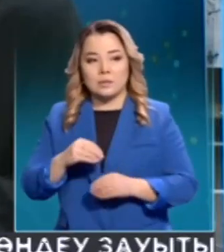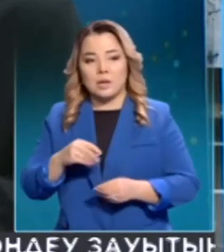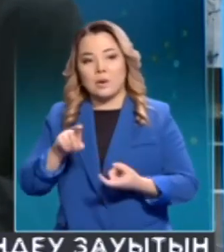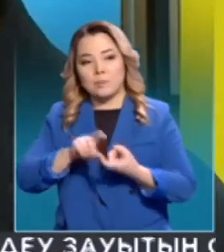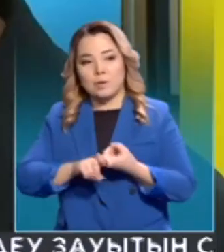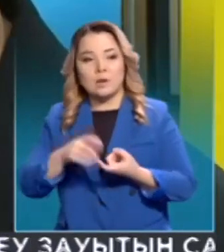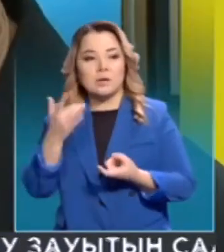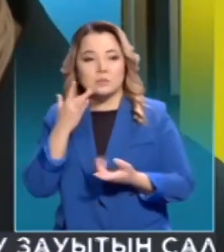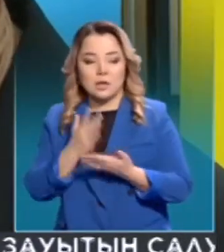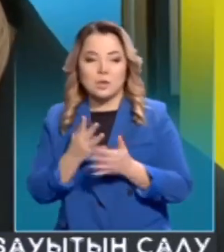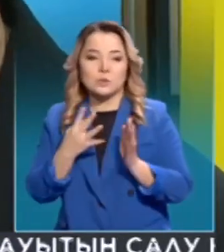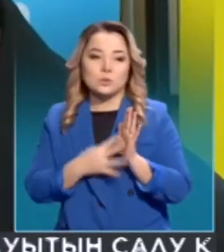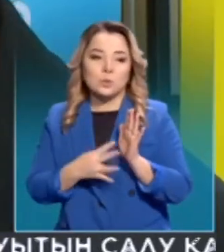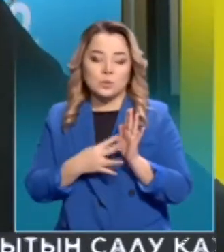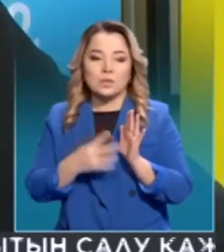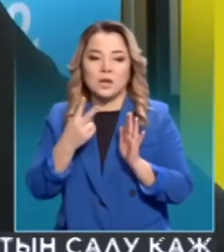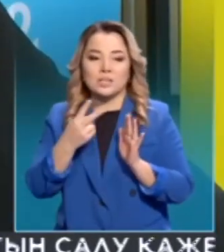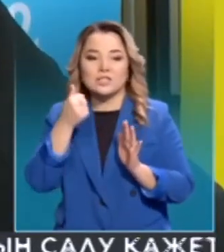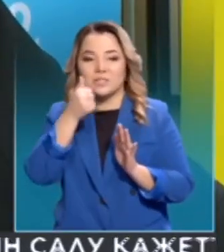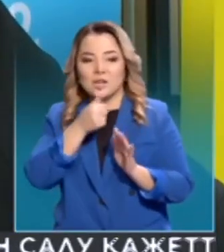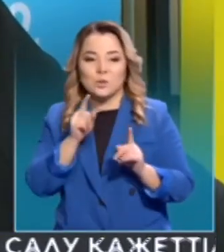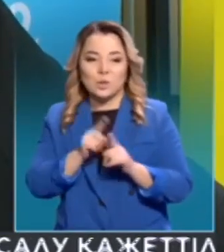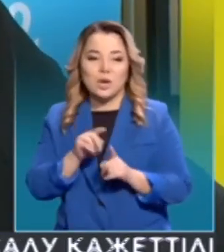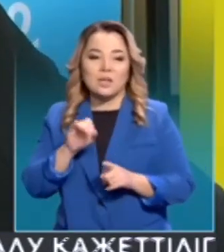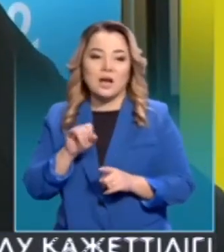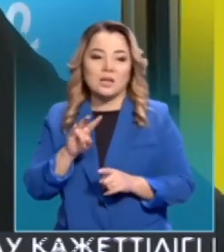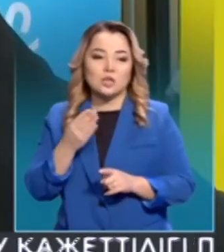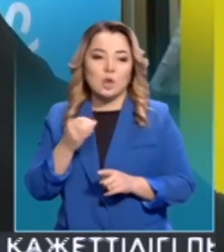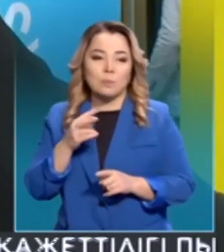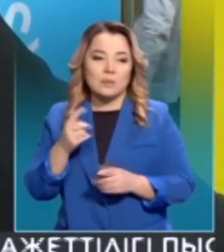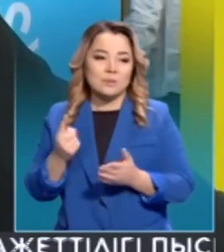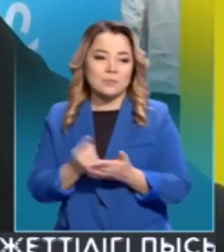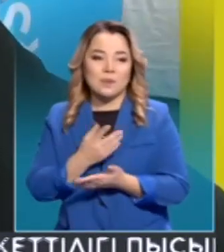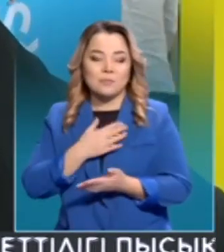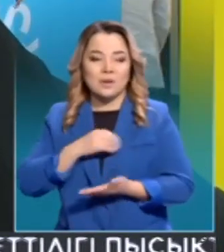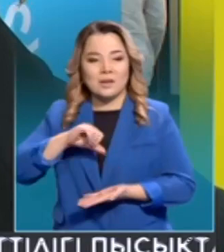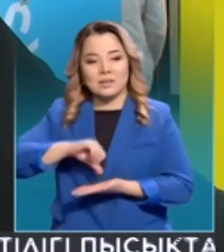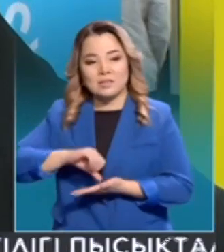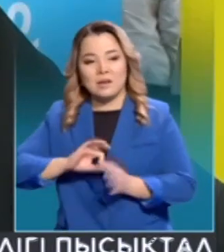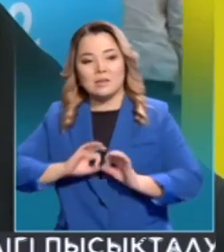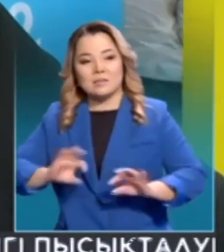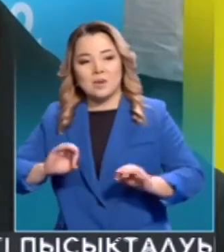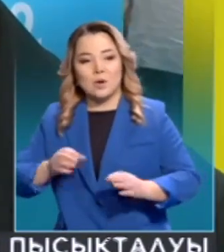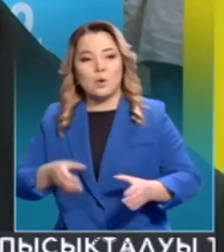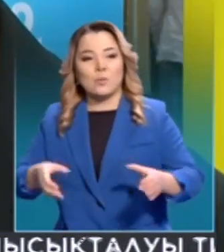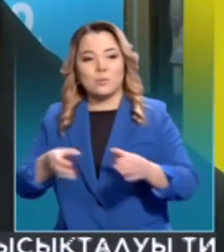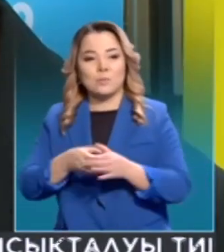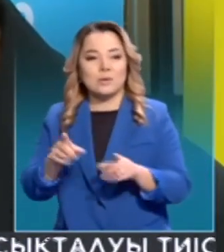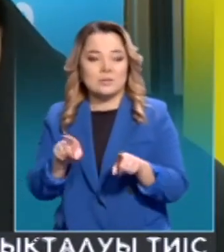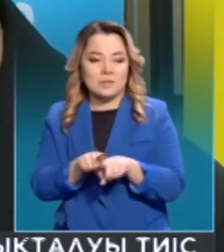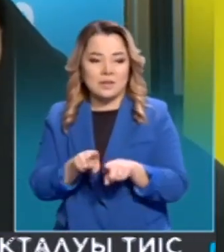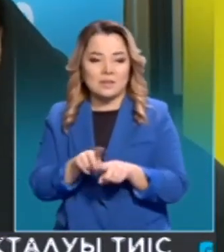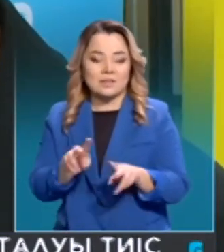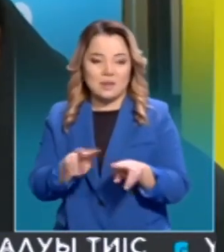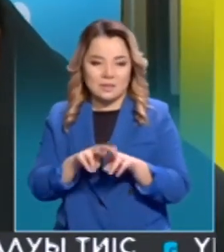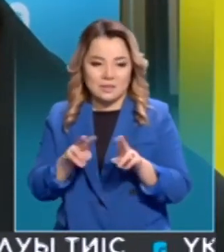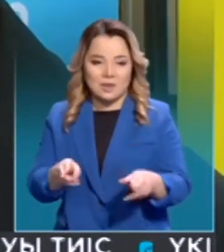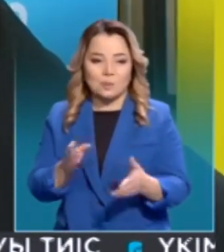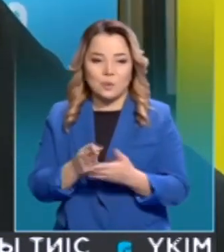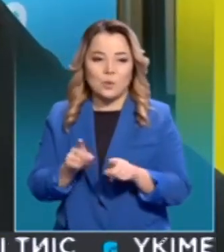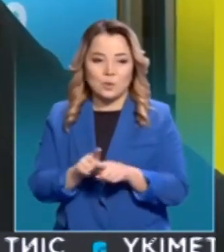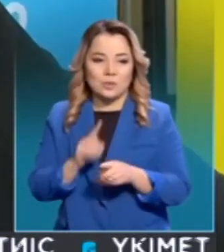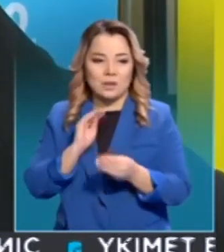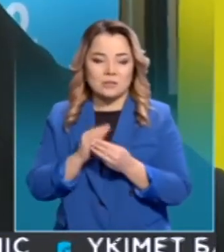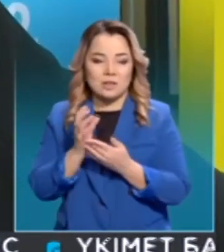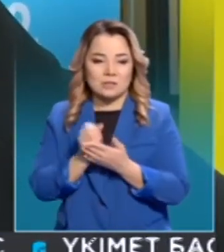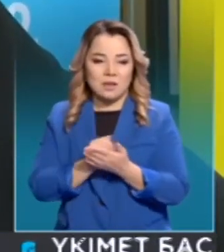отырмыз. 92 жылы да Таң Шолпан ең алғаш эфирге шыққанда дәл осындай құрам болды. Қазір де сол